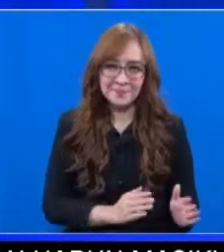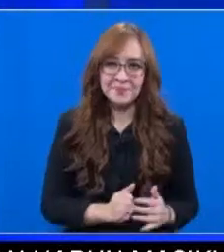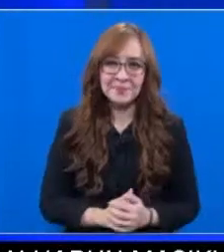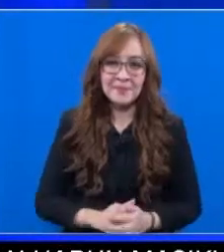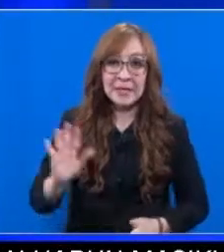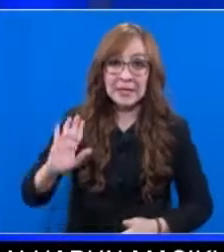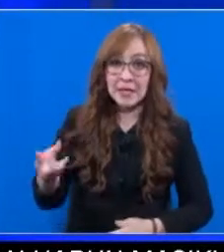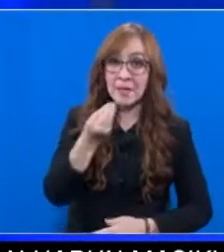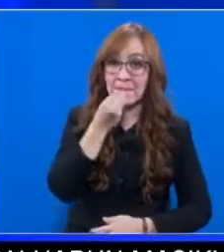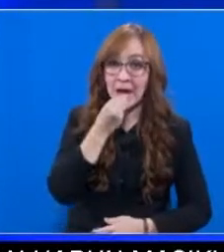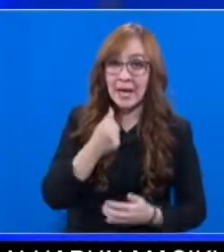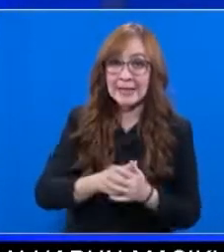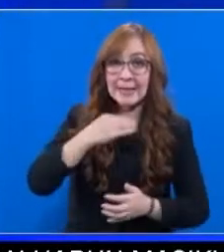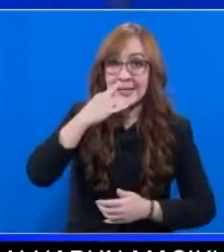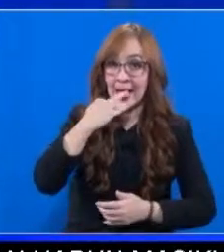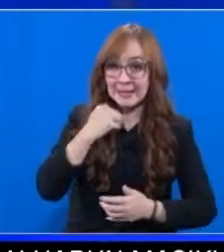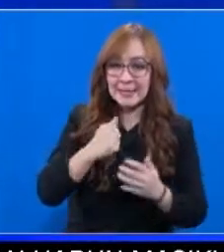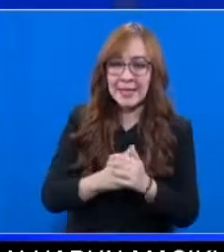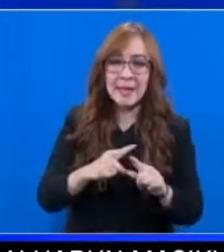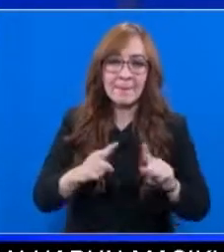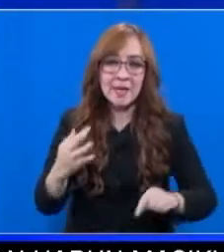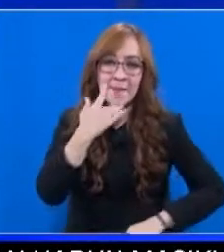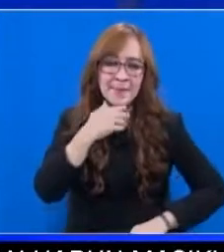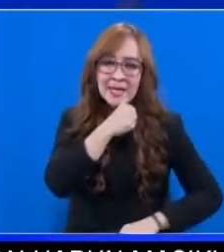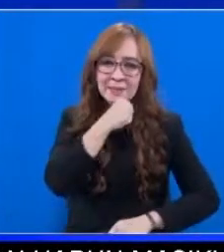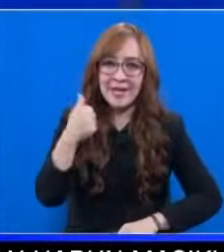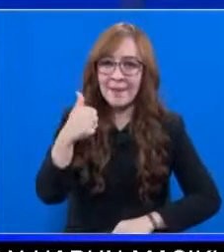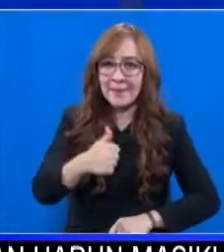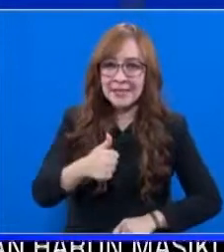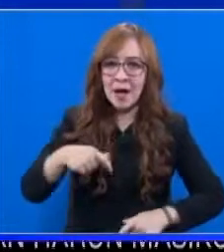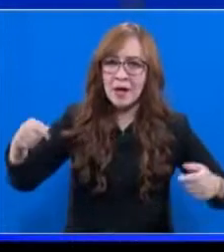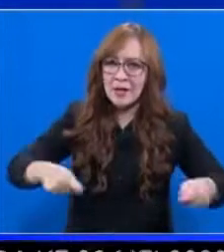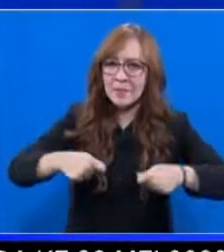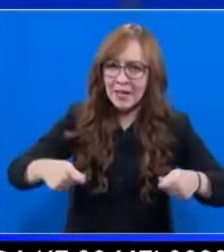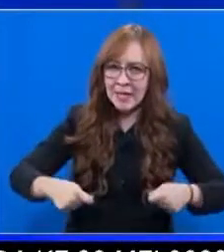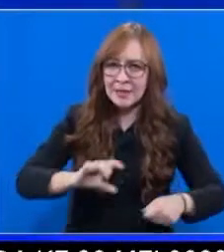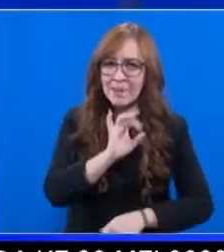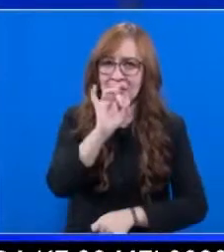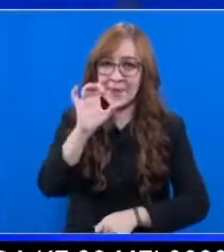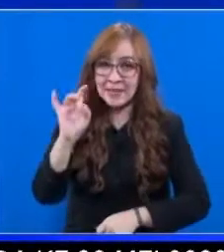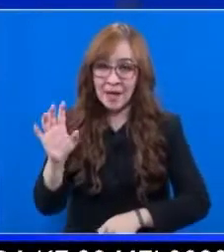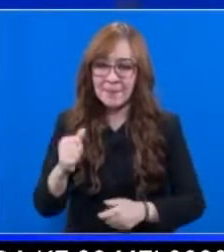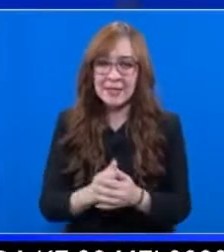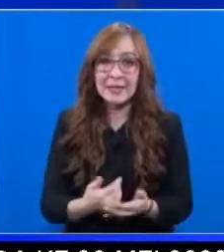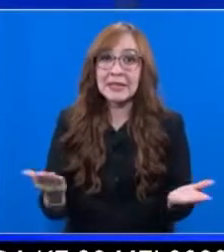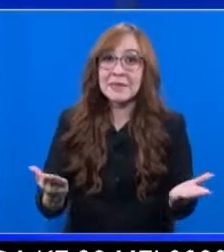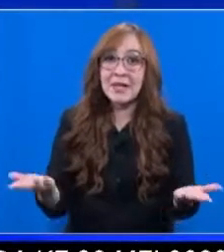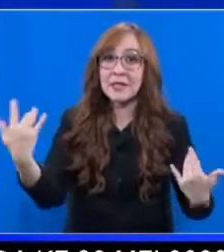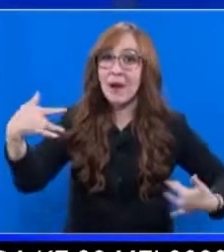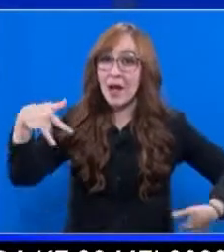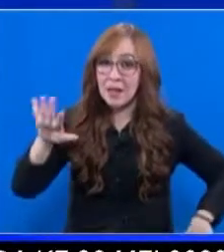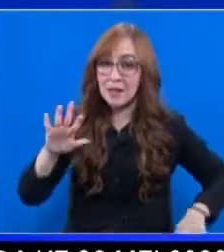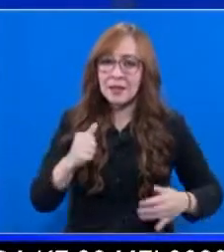Tak hanya dikonsumsi sebagai nasi layaknya beras putih, beras merah ternyata juga bisa diolah menjadi beragam makanan dan minuman. Di Jatiluhur Tabanan Bali, beras